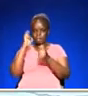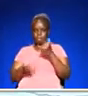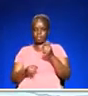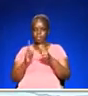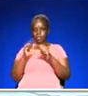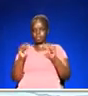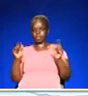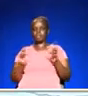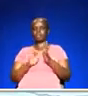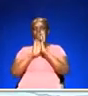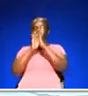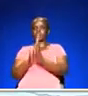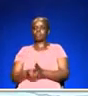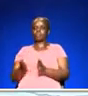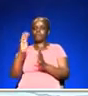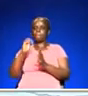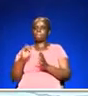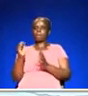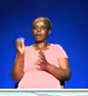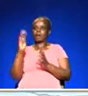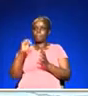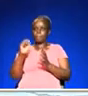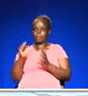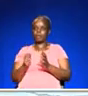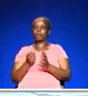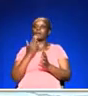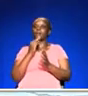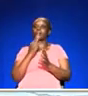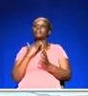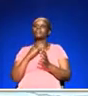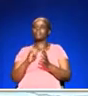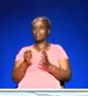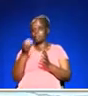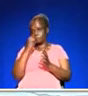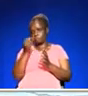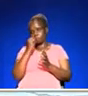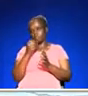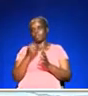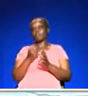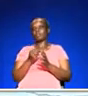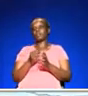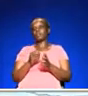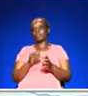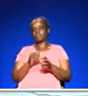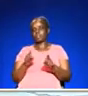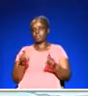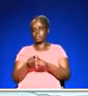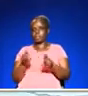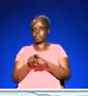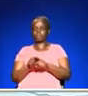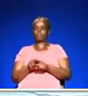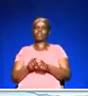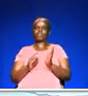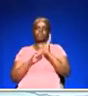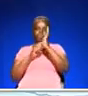kwa mfano mama, ninataka kula chakula. Hivyo ndivyo vipashio vya lugha ambavyo vinatuelekeza